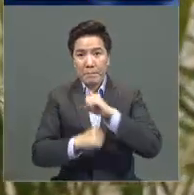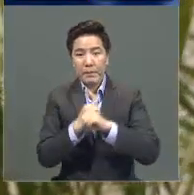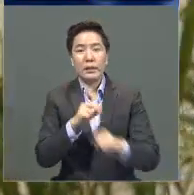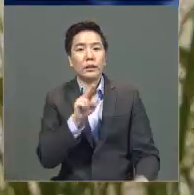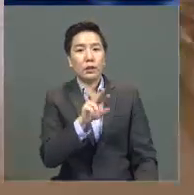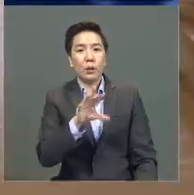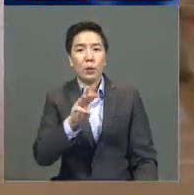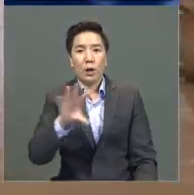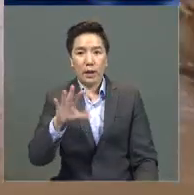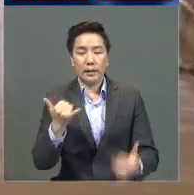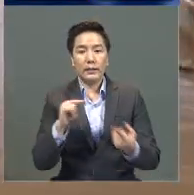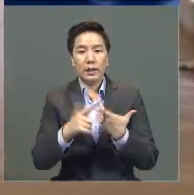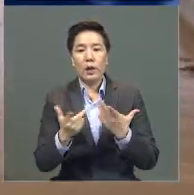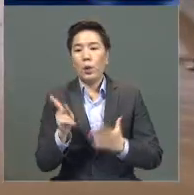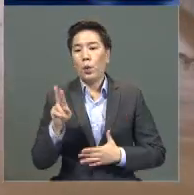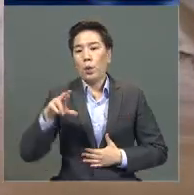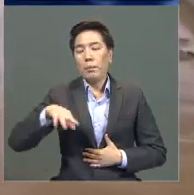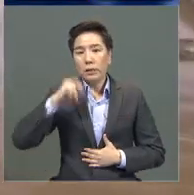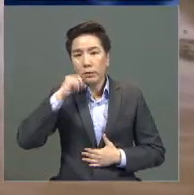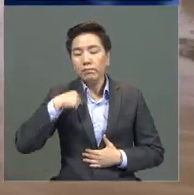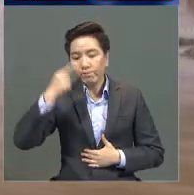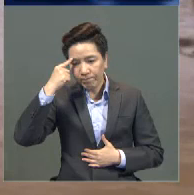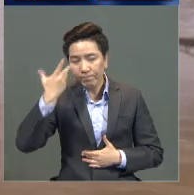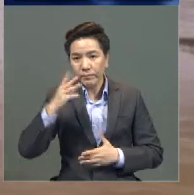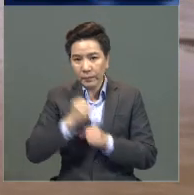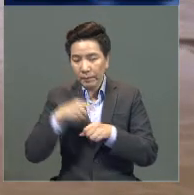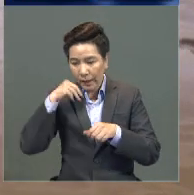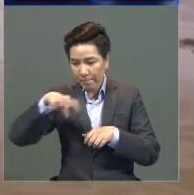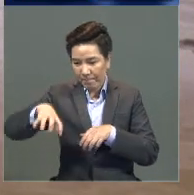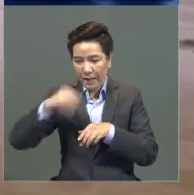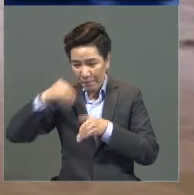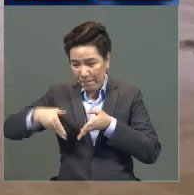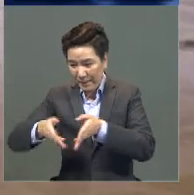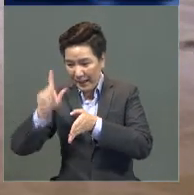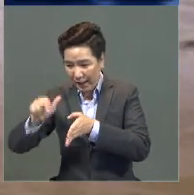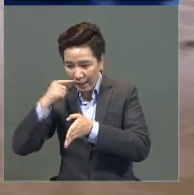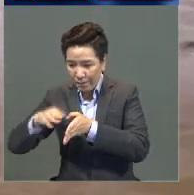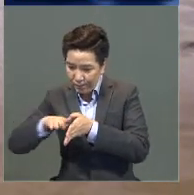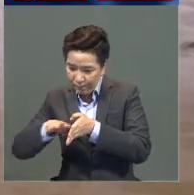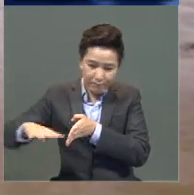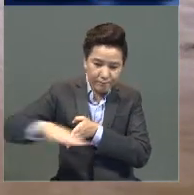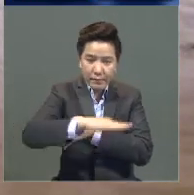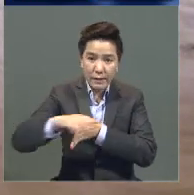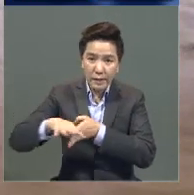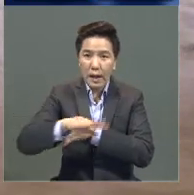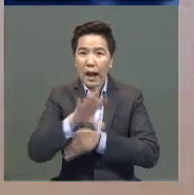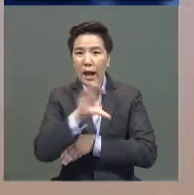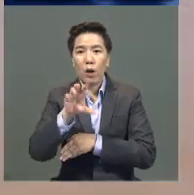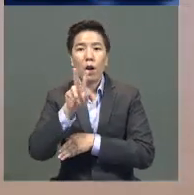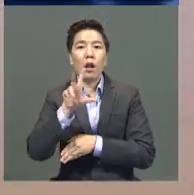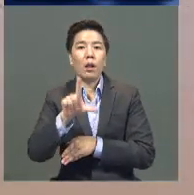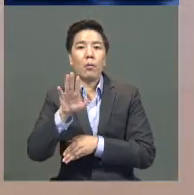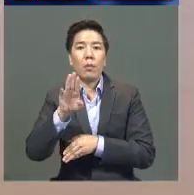2565รวมทำให้กรมชลประทานนั้นเร่งทำคลองไส้ไก่เพื่อระบายน้ำออกจากพื้นที่ 500ลบ.ม.ต่อวินาที